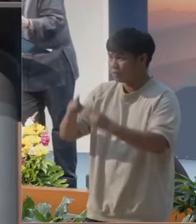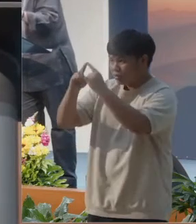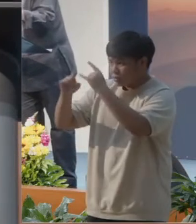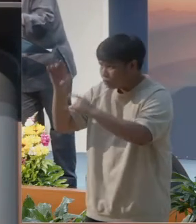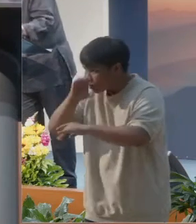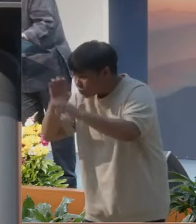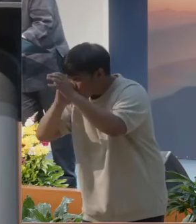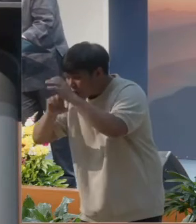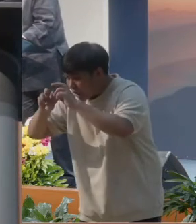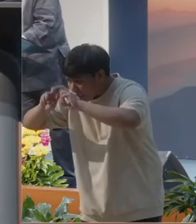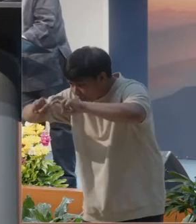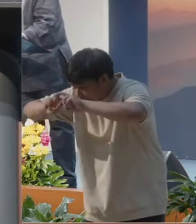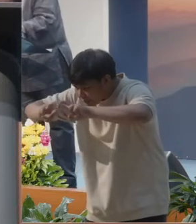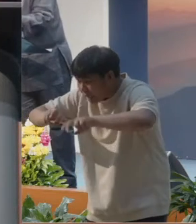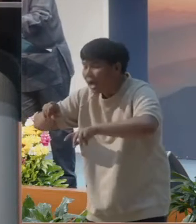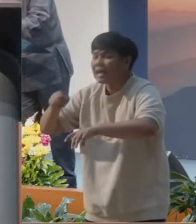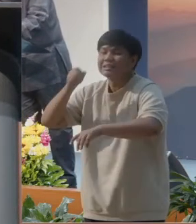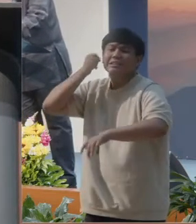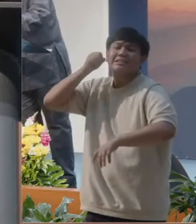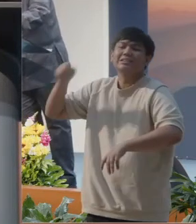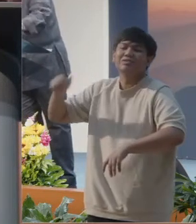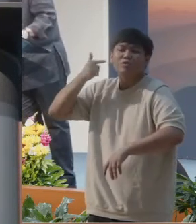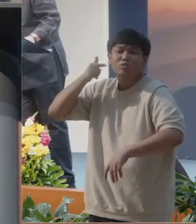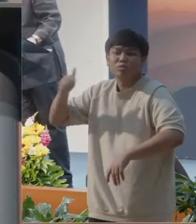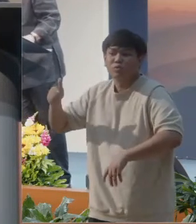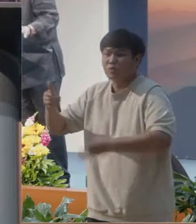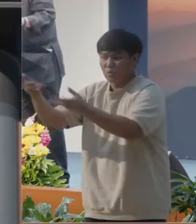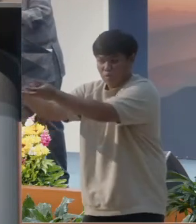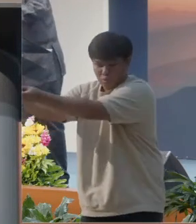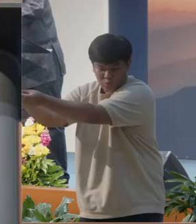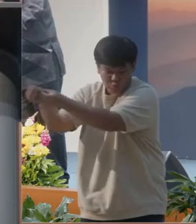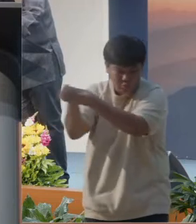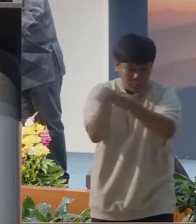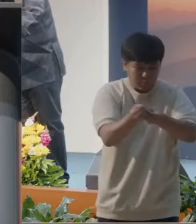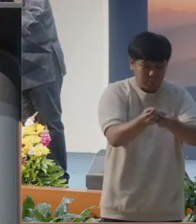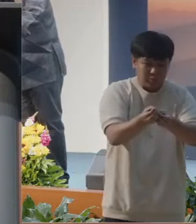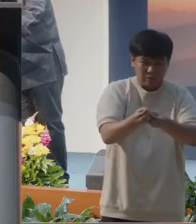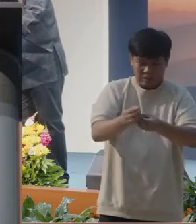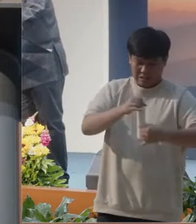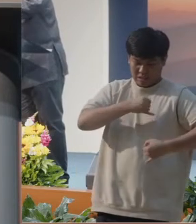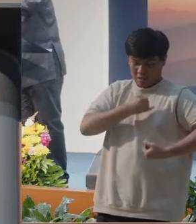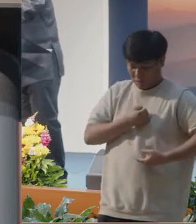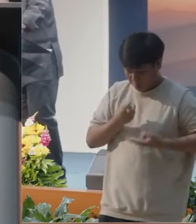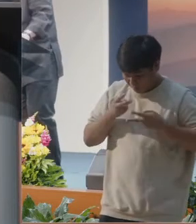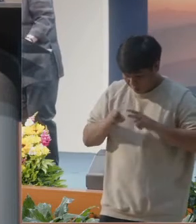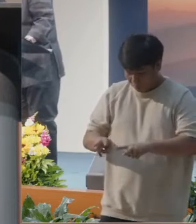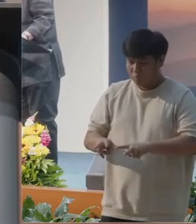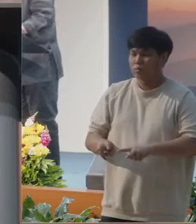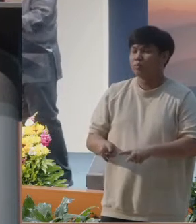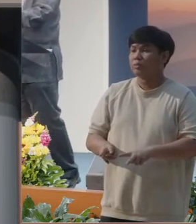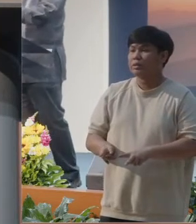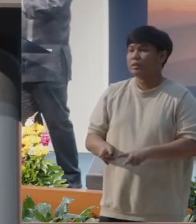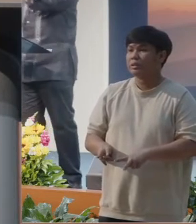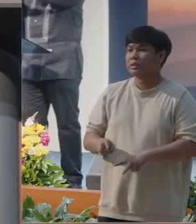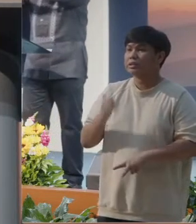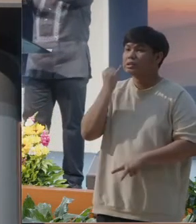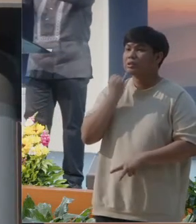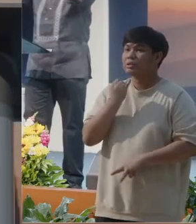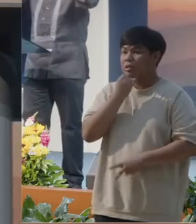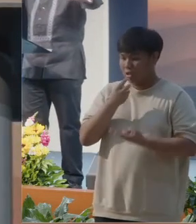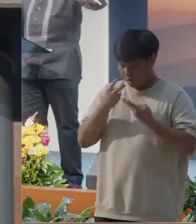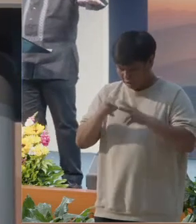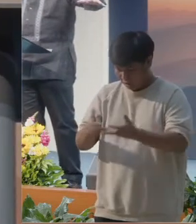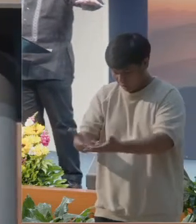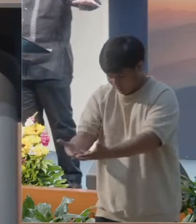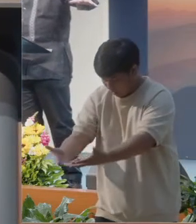tent. The silver under it, and they took them in the midst of the tent and brought them to Joshua and to the children of Israel and laid them out. Naku,